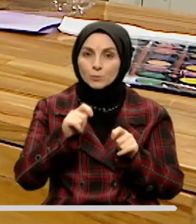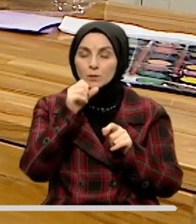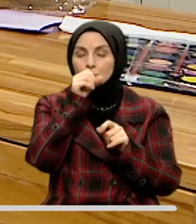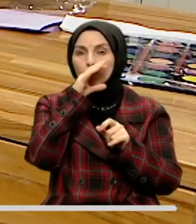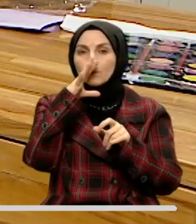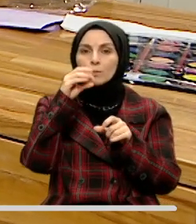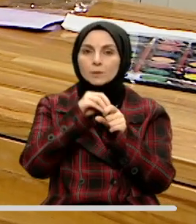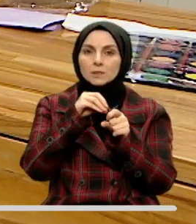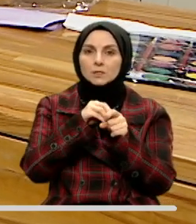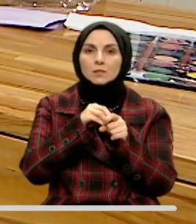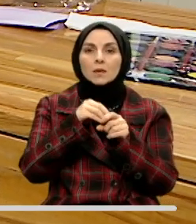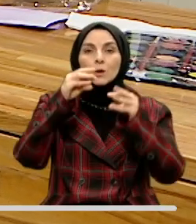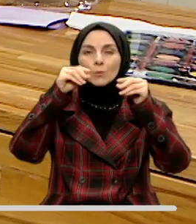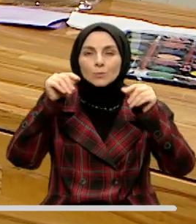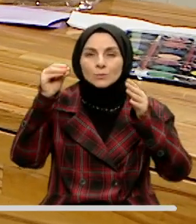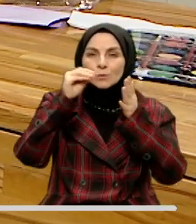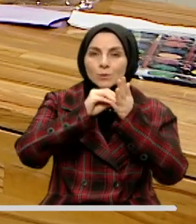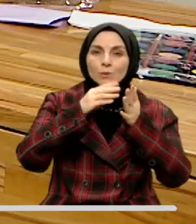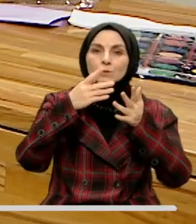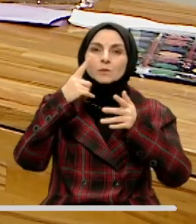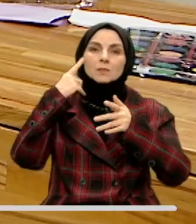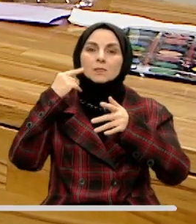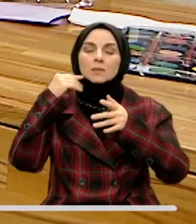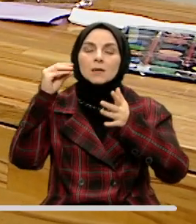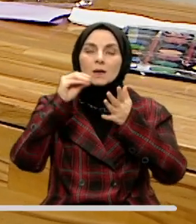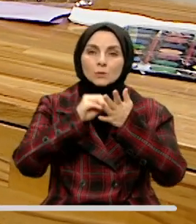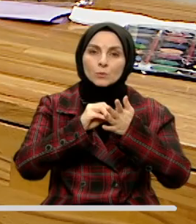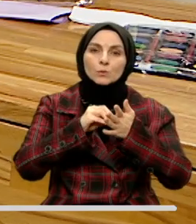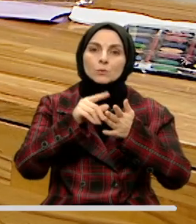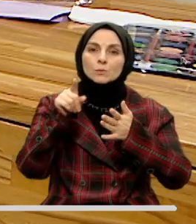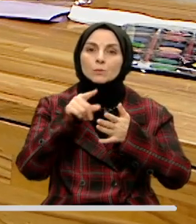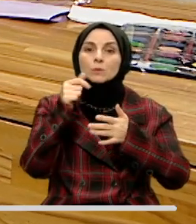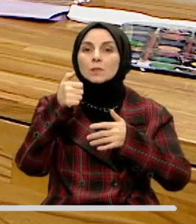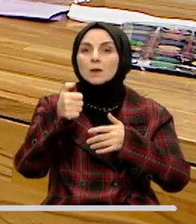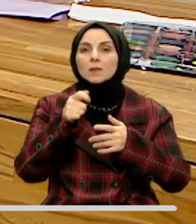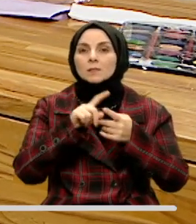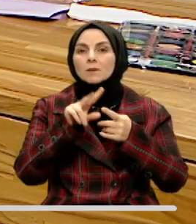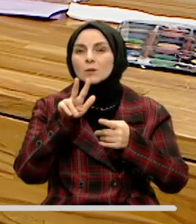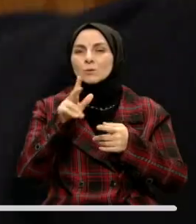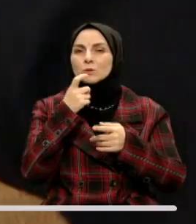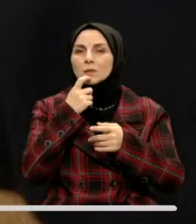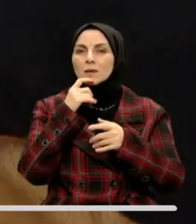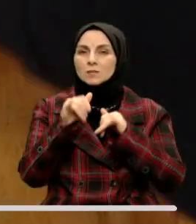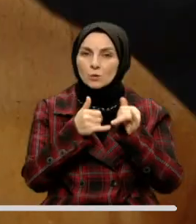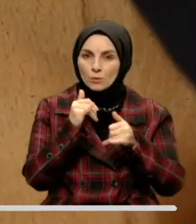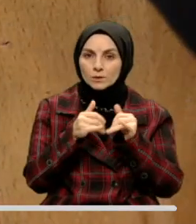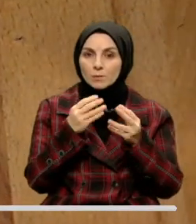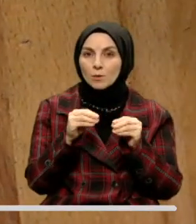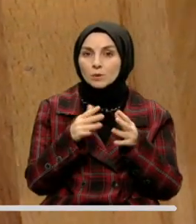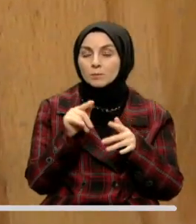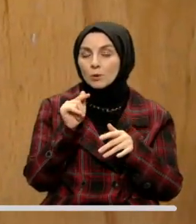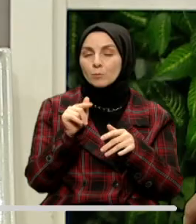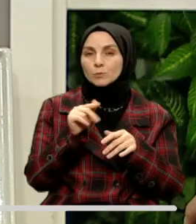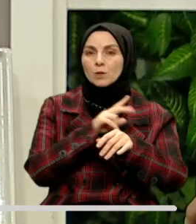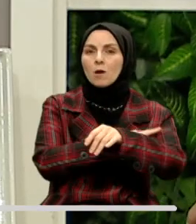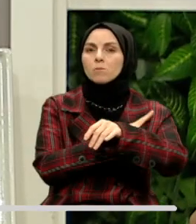koyuyoruz, nohut koyuyoruz. Yine çocuk hani bunu 6 yaşta dediğim gibi oynayabiliyor. 3 yaş daha çok seviyor 3 yaş. Bu da yine kasları